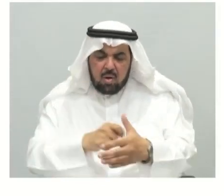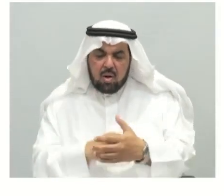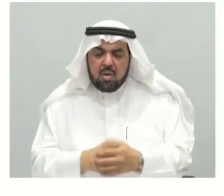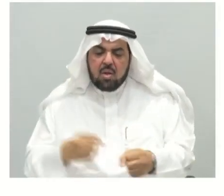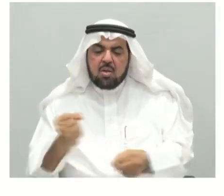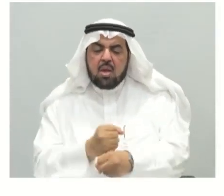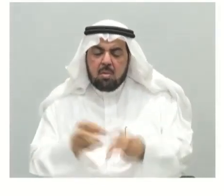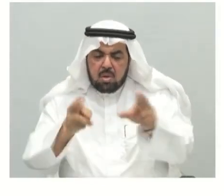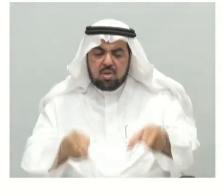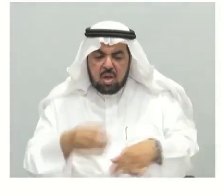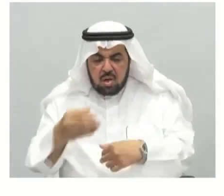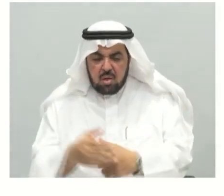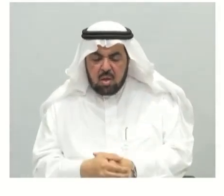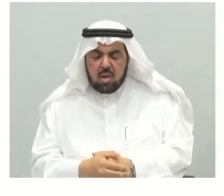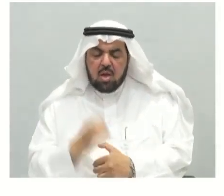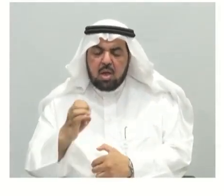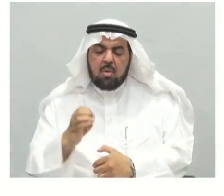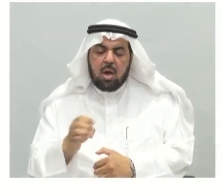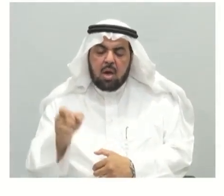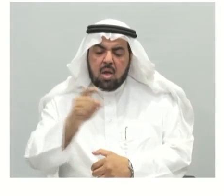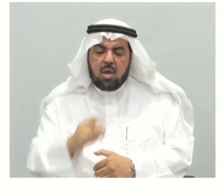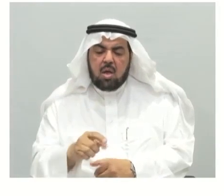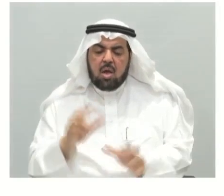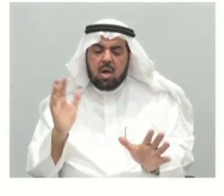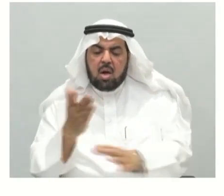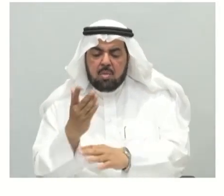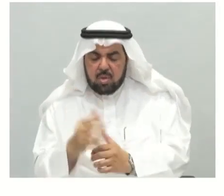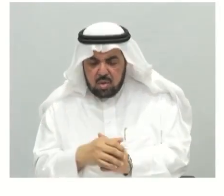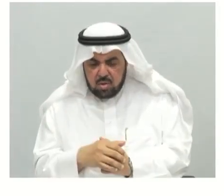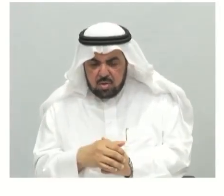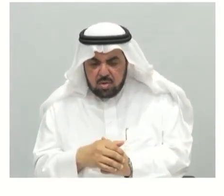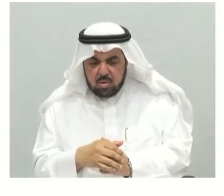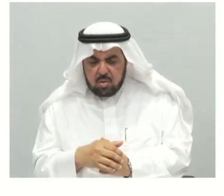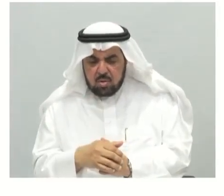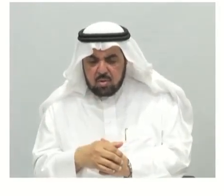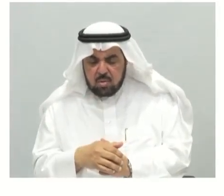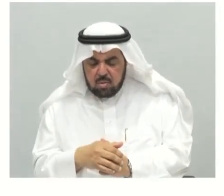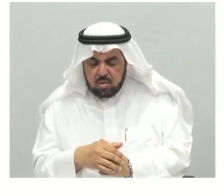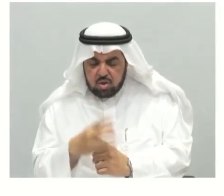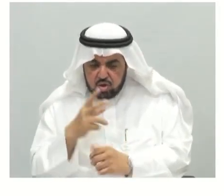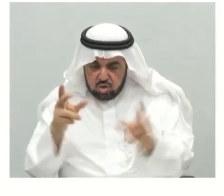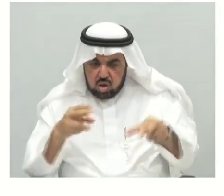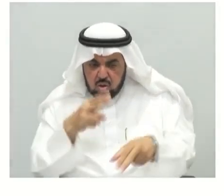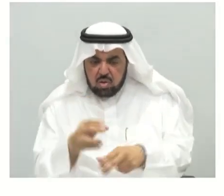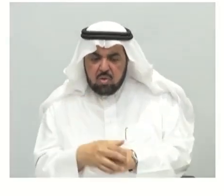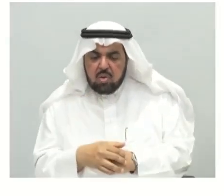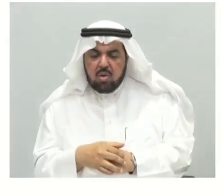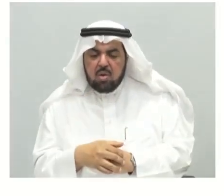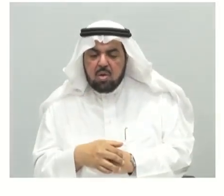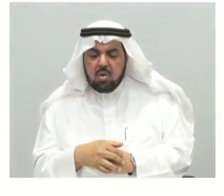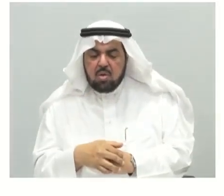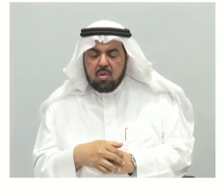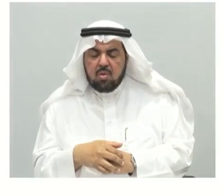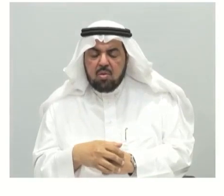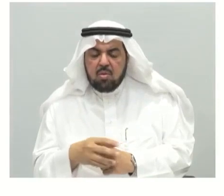استعمل الشكل التالي للاجابه على السؤال الخام عشر لدي الشكل وفي السؤال 15